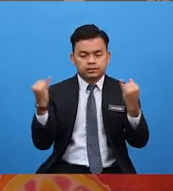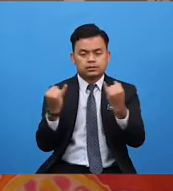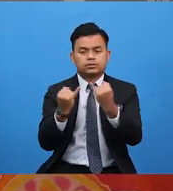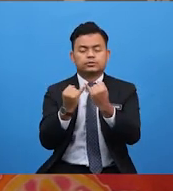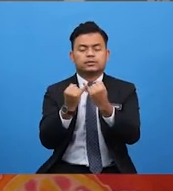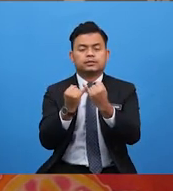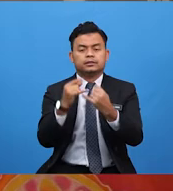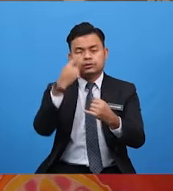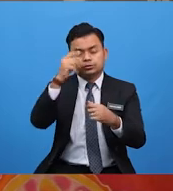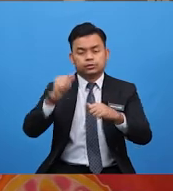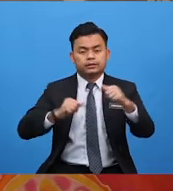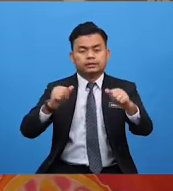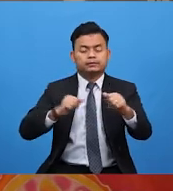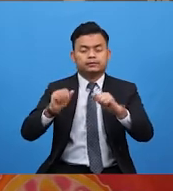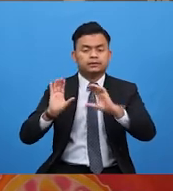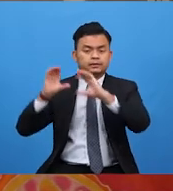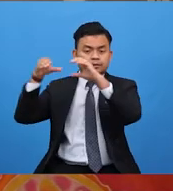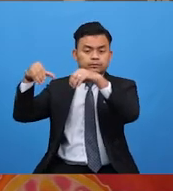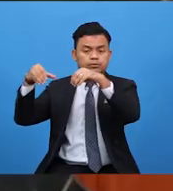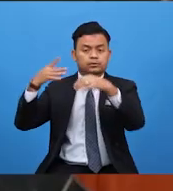sesuai untuk aktiviti menjemur kain.